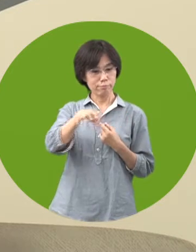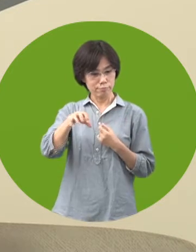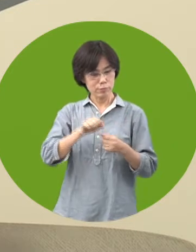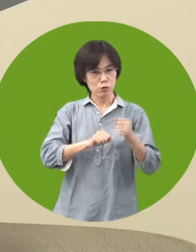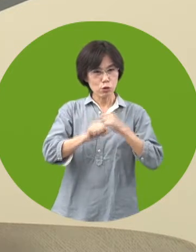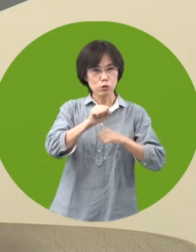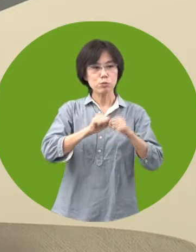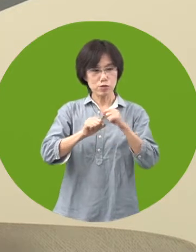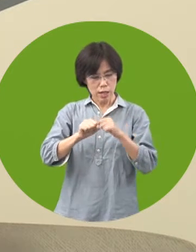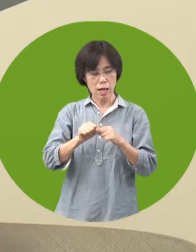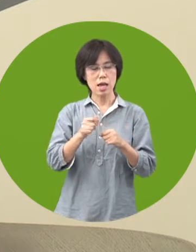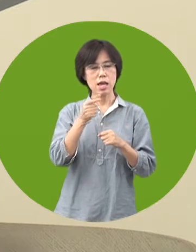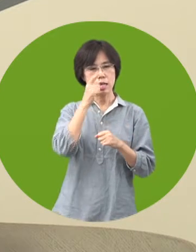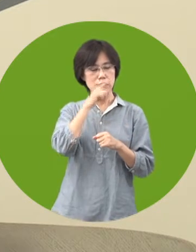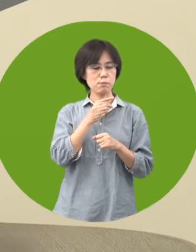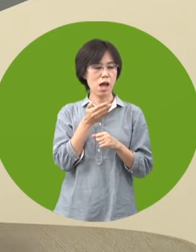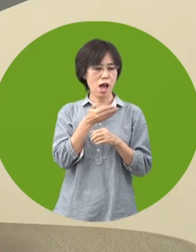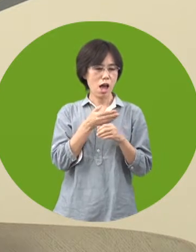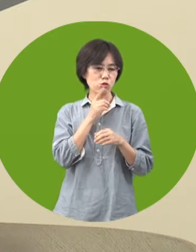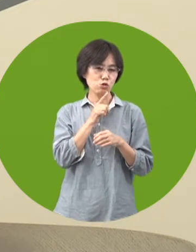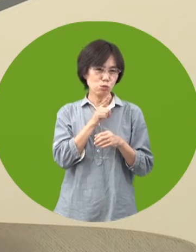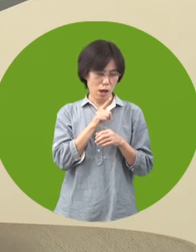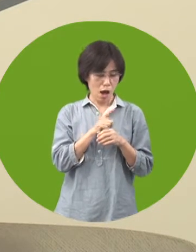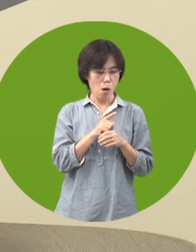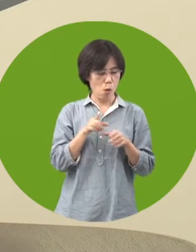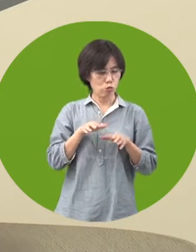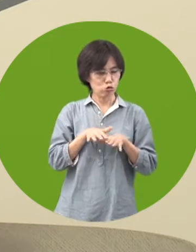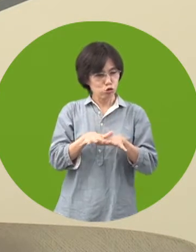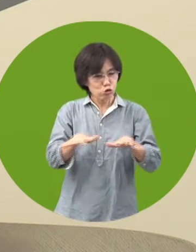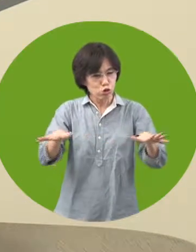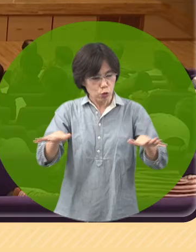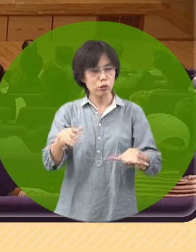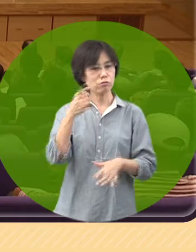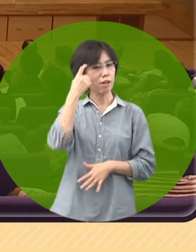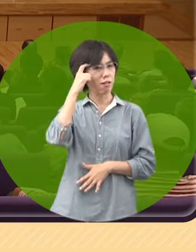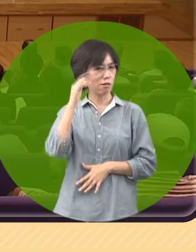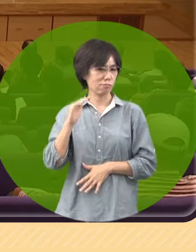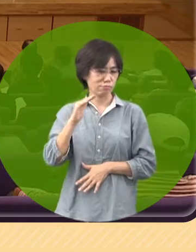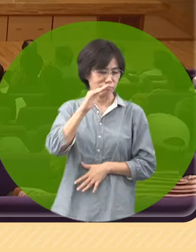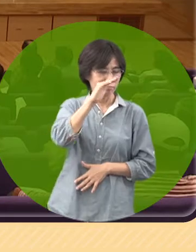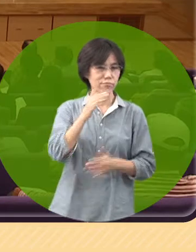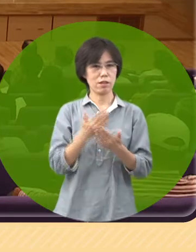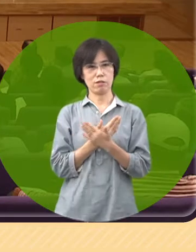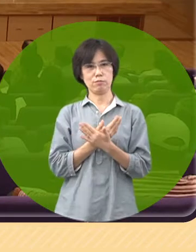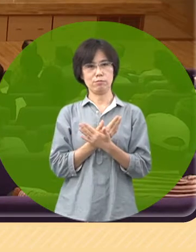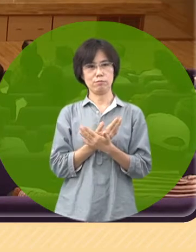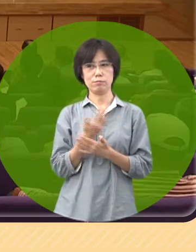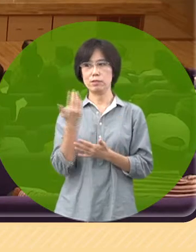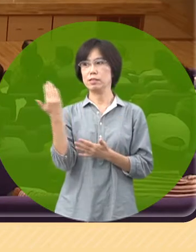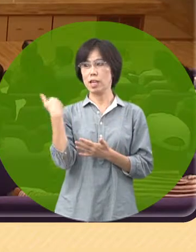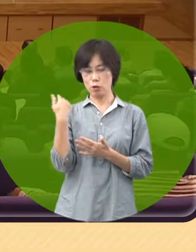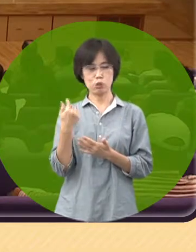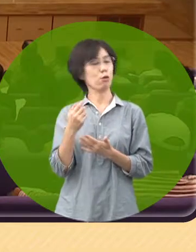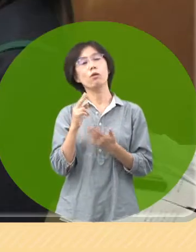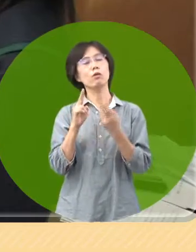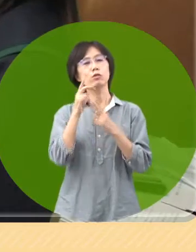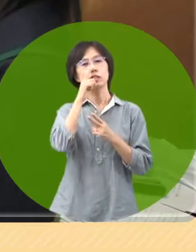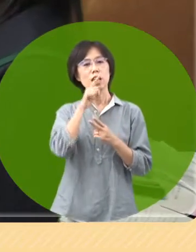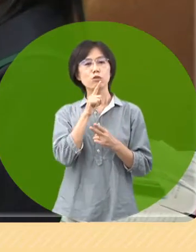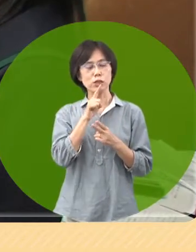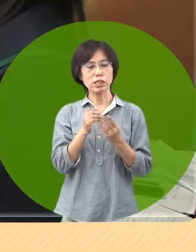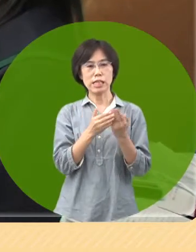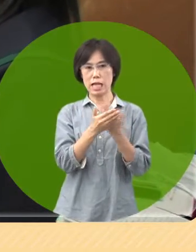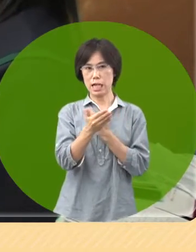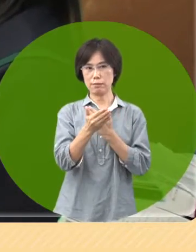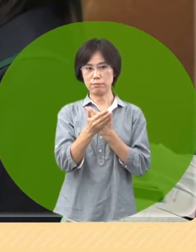マクトゥバを普及させようという意識が高まっております。先ほどのウチナーグチ大会をはじめ、各地で